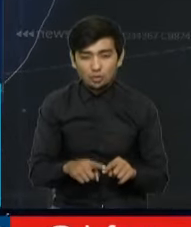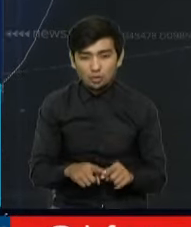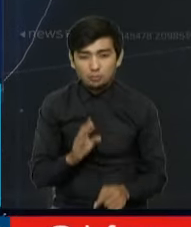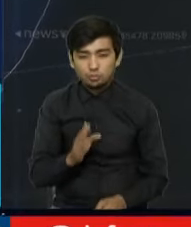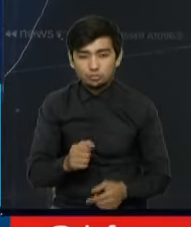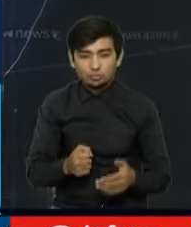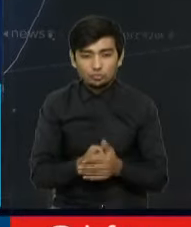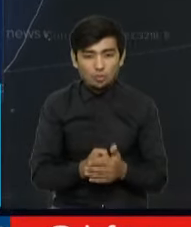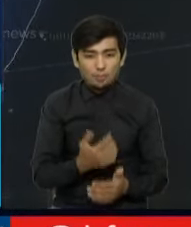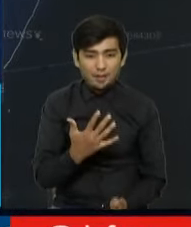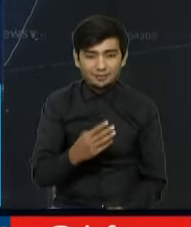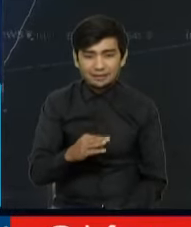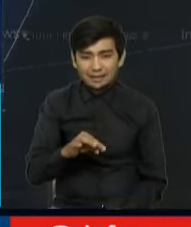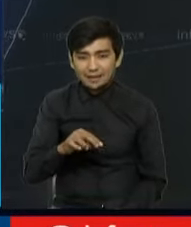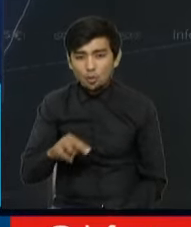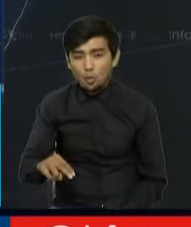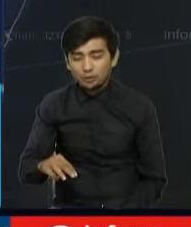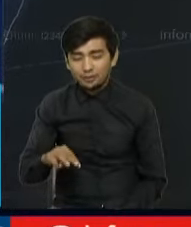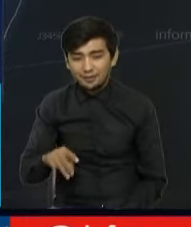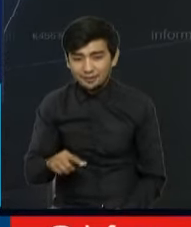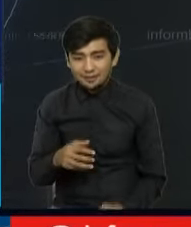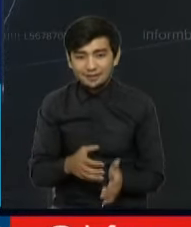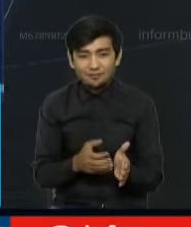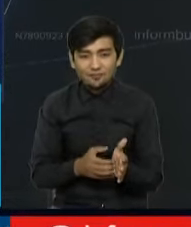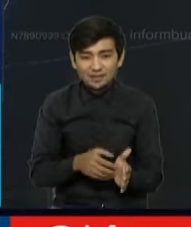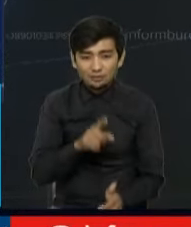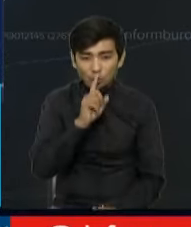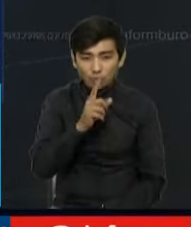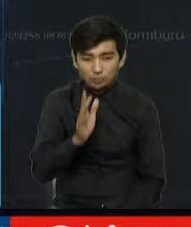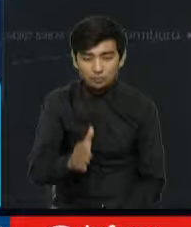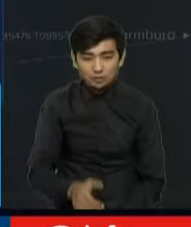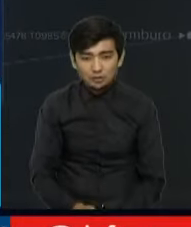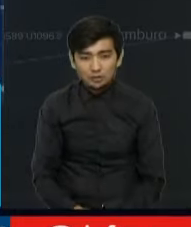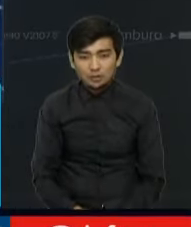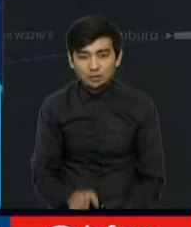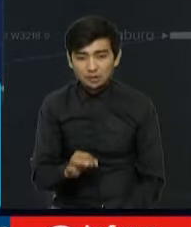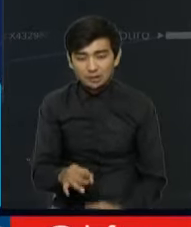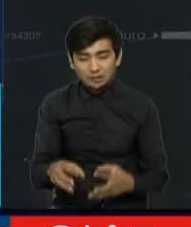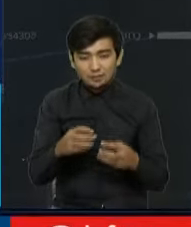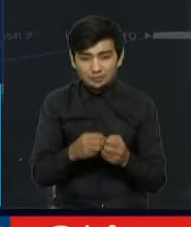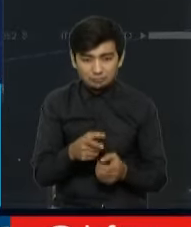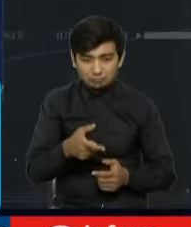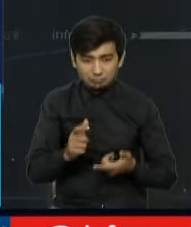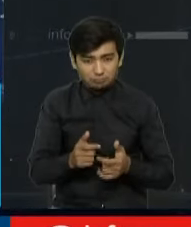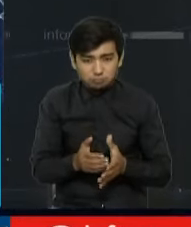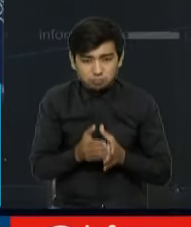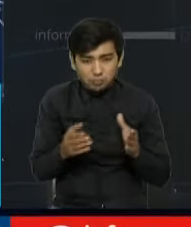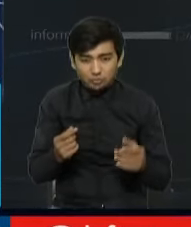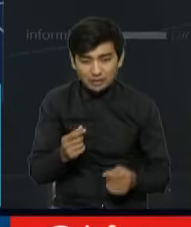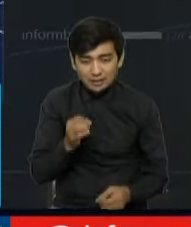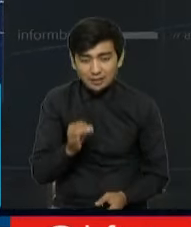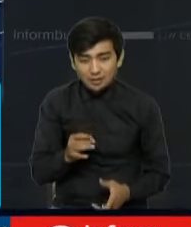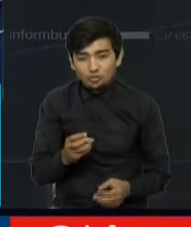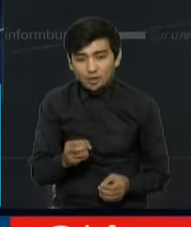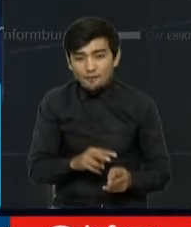до 5 триллионов тенге дефицит в год. Это очень огромная сумма. Этому влияет